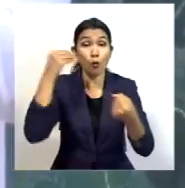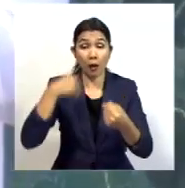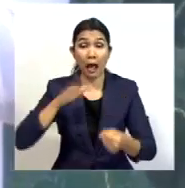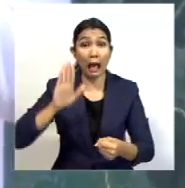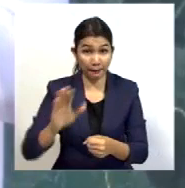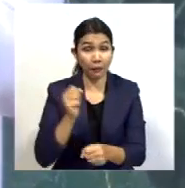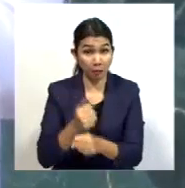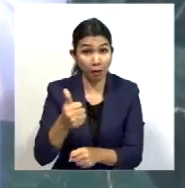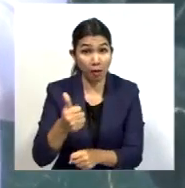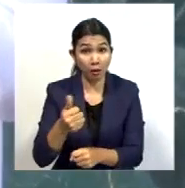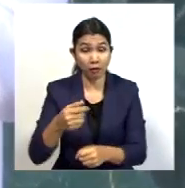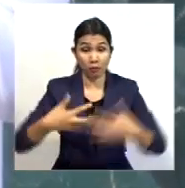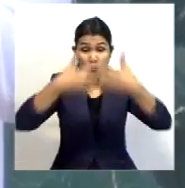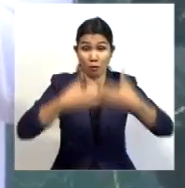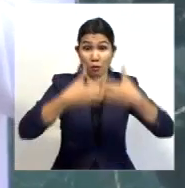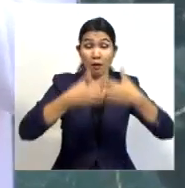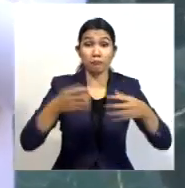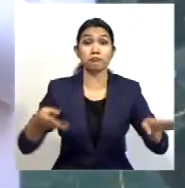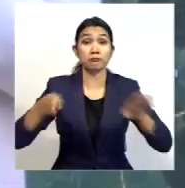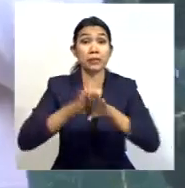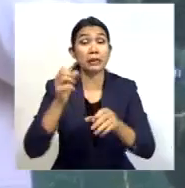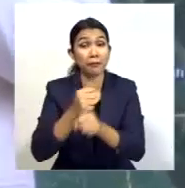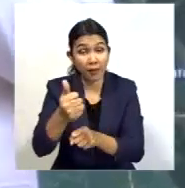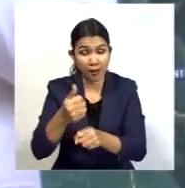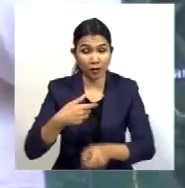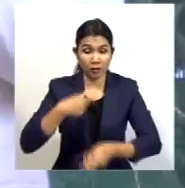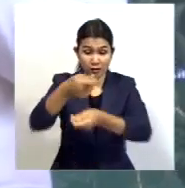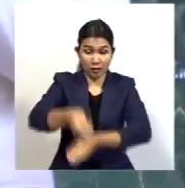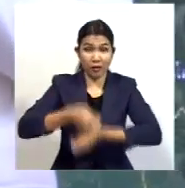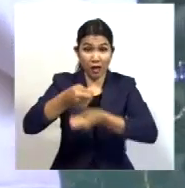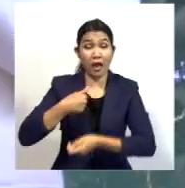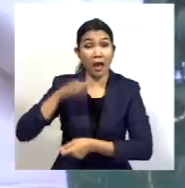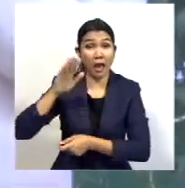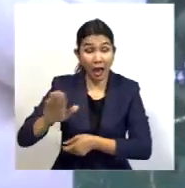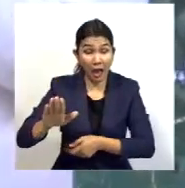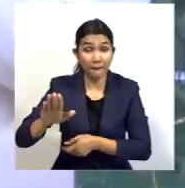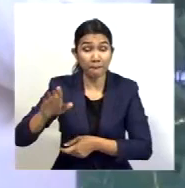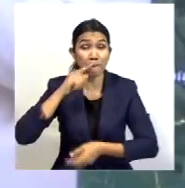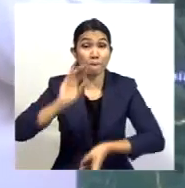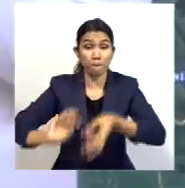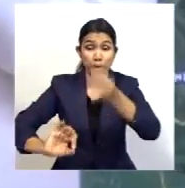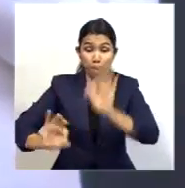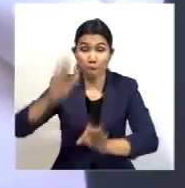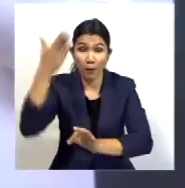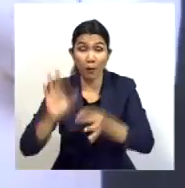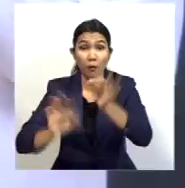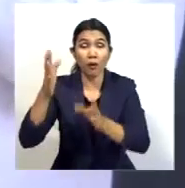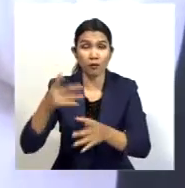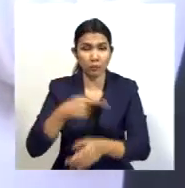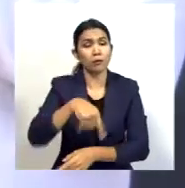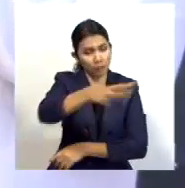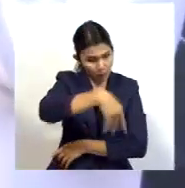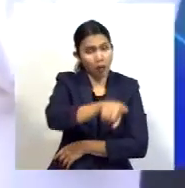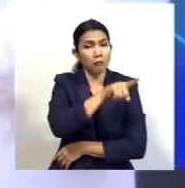หมปิดโรงงานอุตสาหกรรมทั้งหมดได้ไหมห้ามเกษตรกรเผาวัชพืชหมดได้ไหมท่านไปบอกให้เขาเข้าใจดิผมจะท